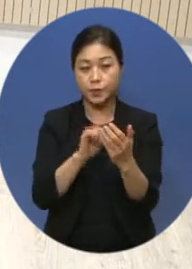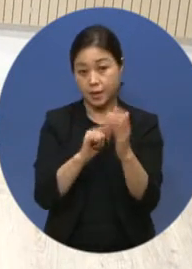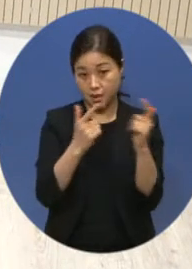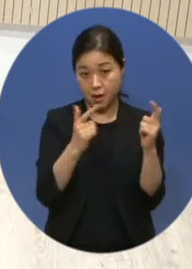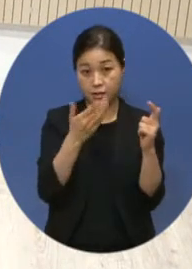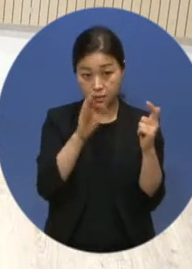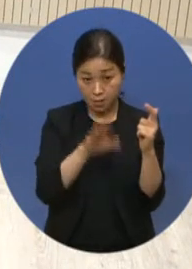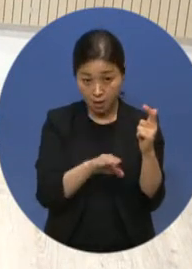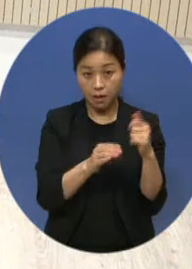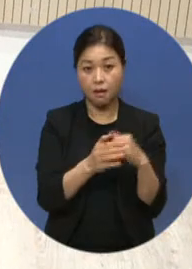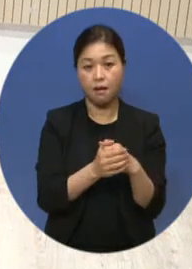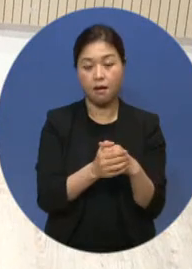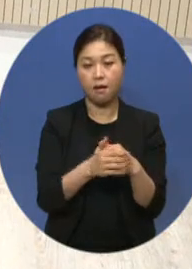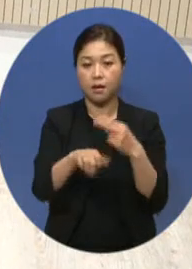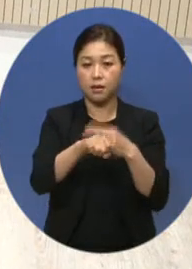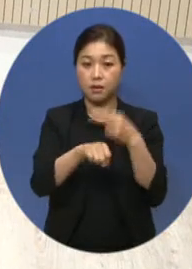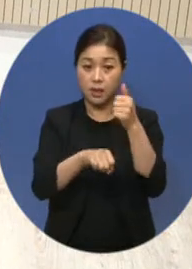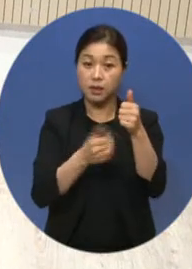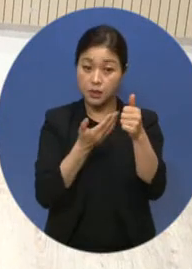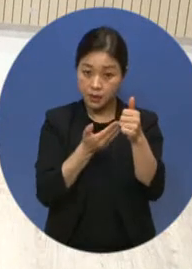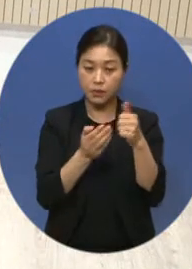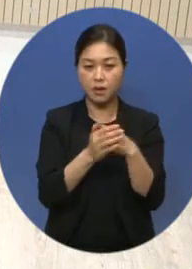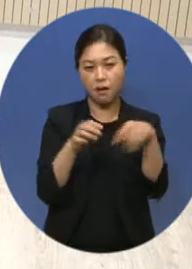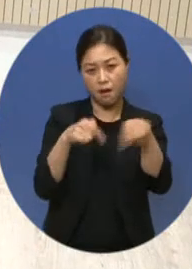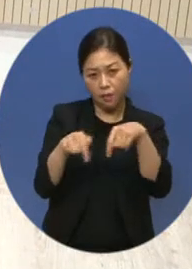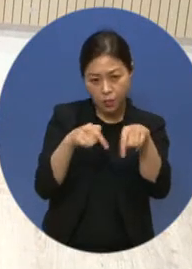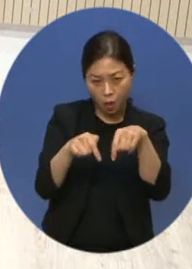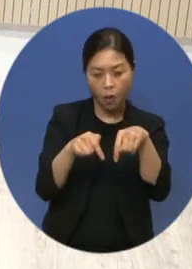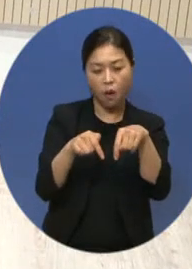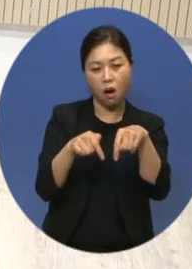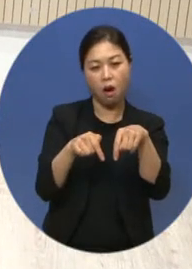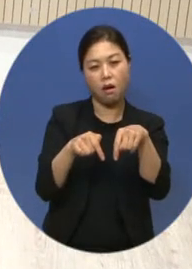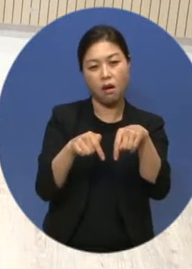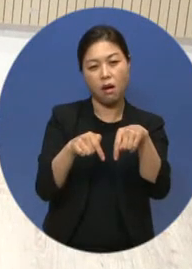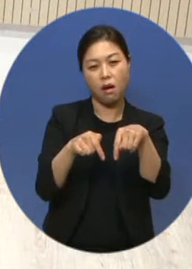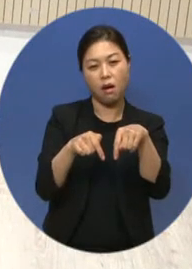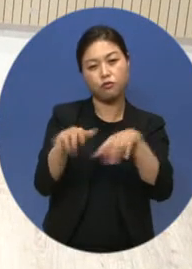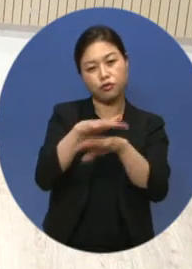지도 교수로서나 아니면 음악 감독으로서 힘든 점이 있다면 어떤 것들이 있을까요?